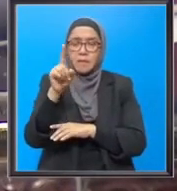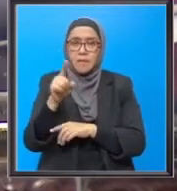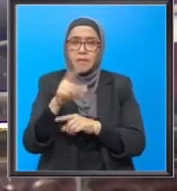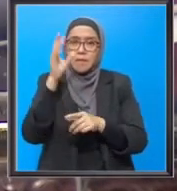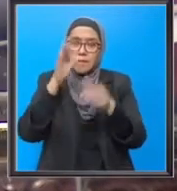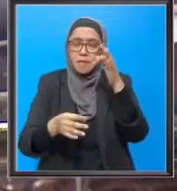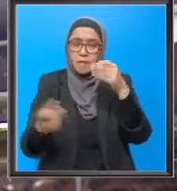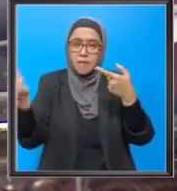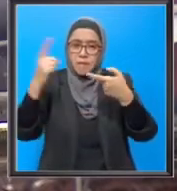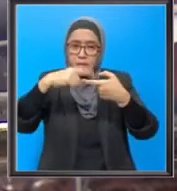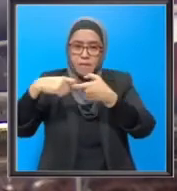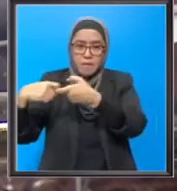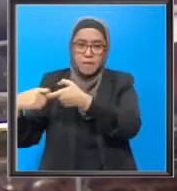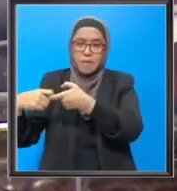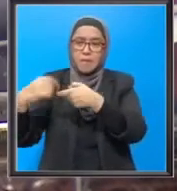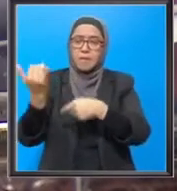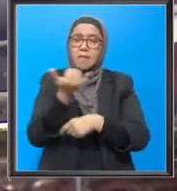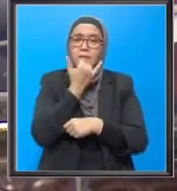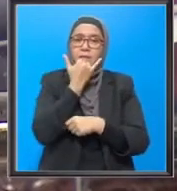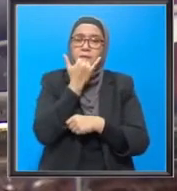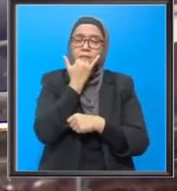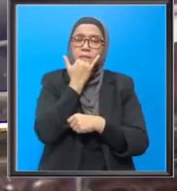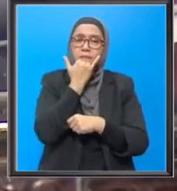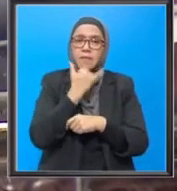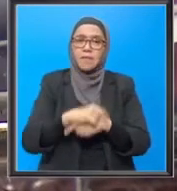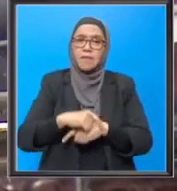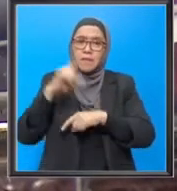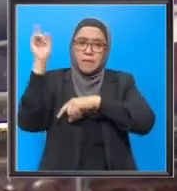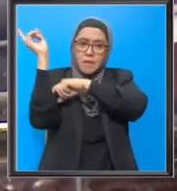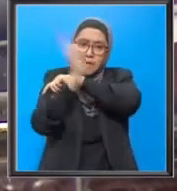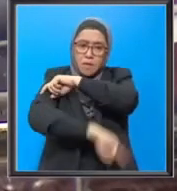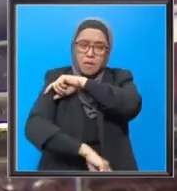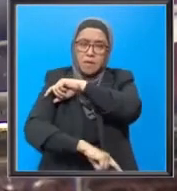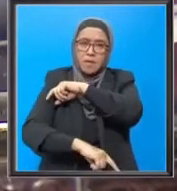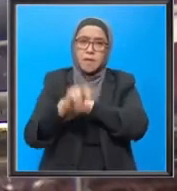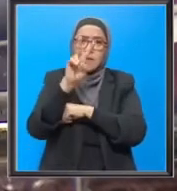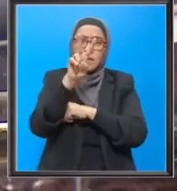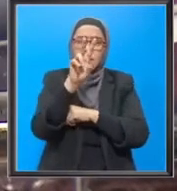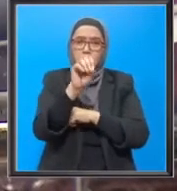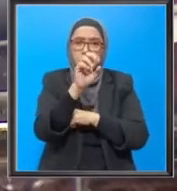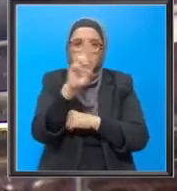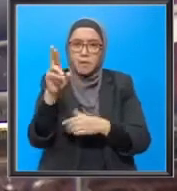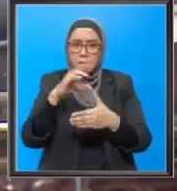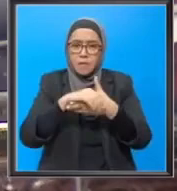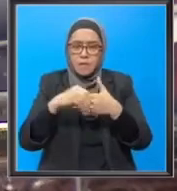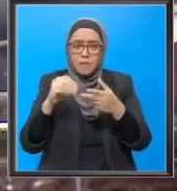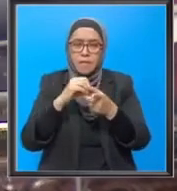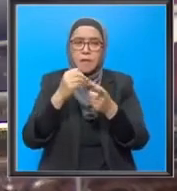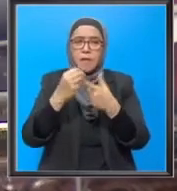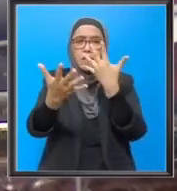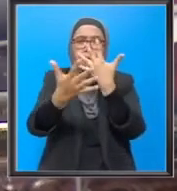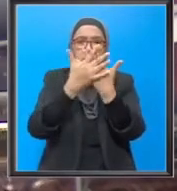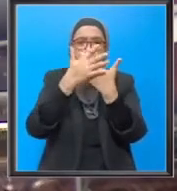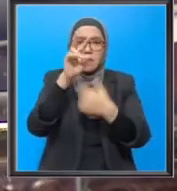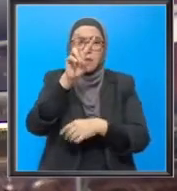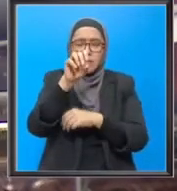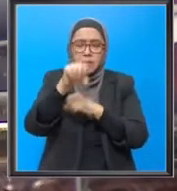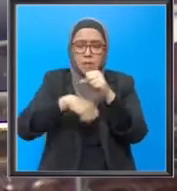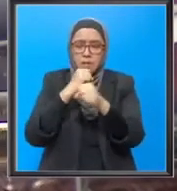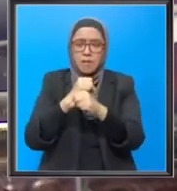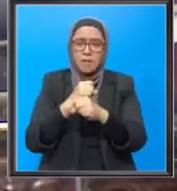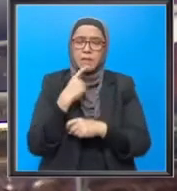terhadap kadar kena dihukum denda Rp20.000 atau penjara tidak melebihi 20 tahun coba menteri cache